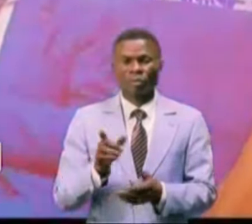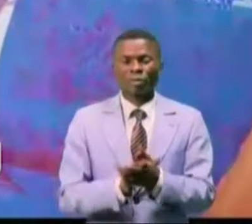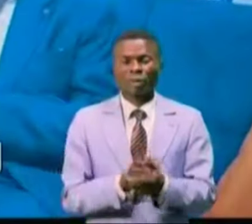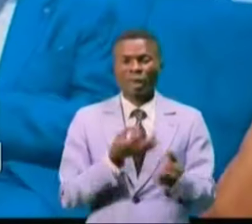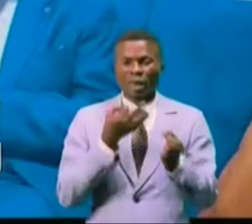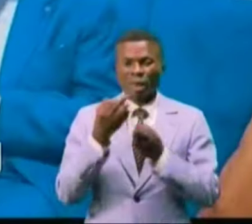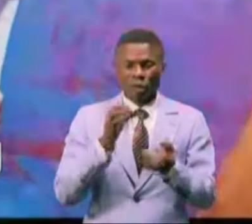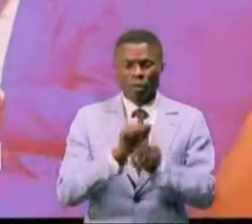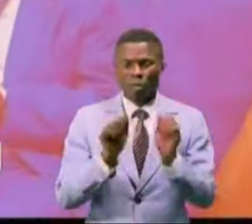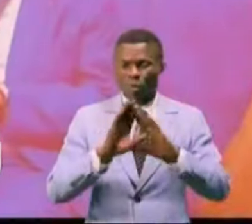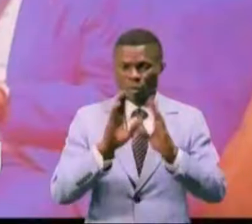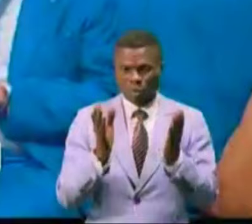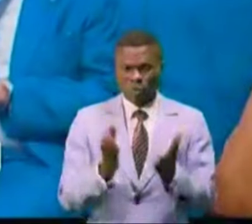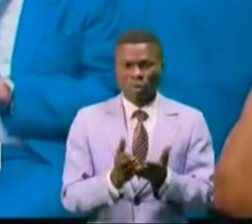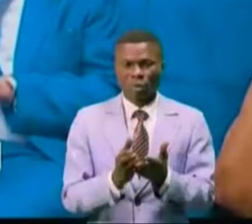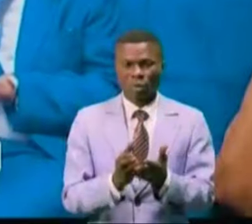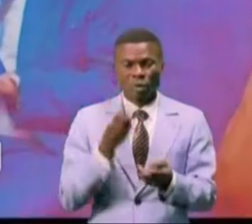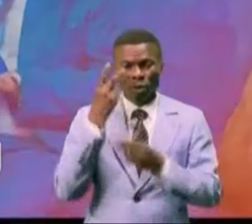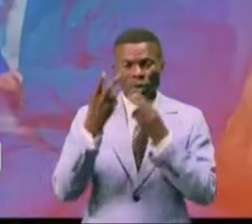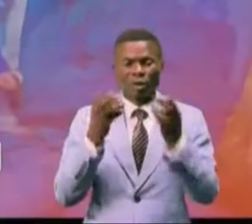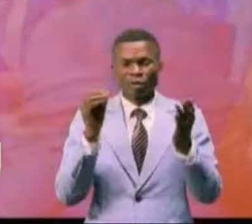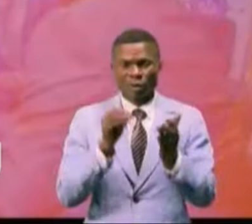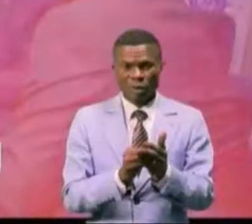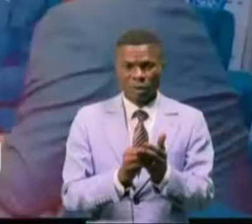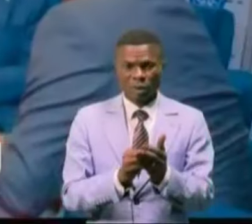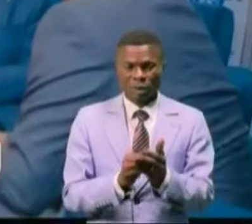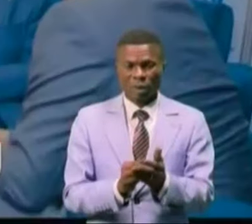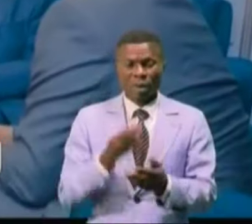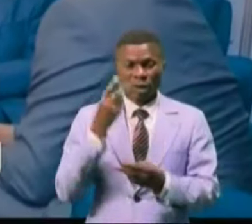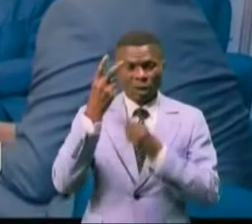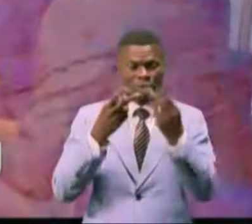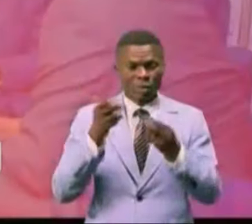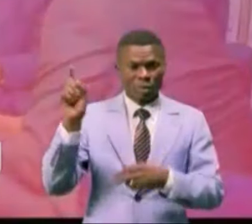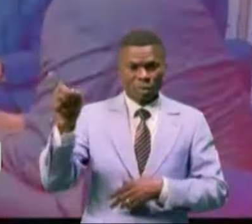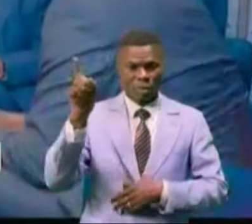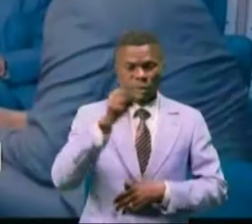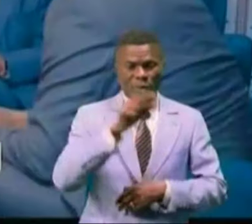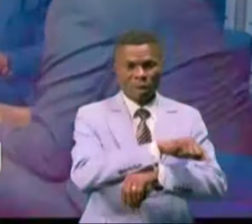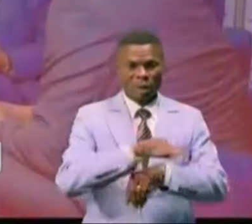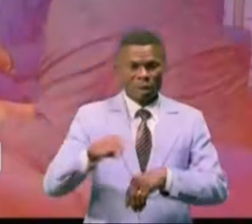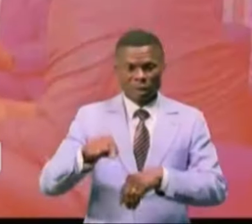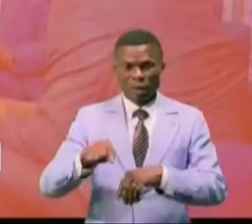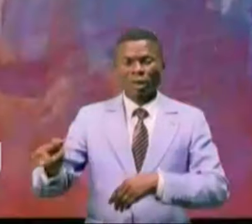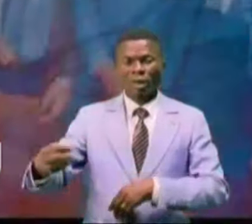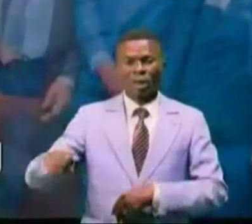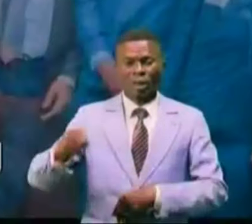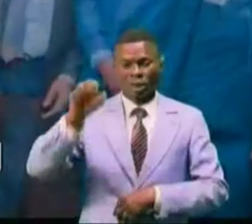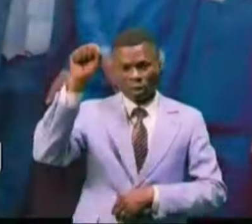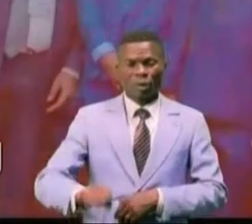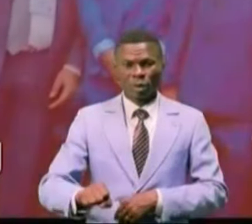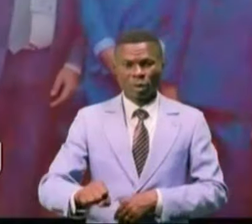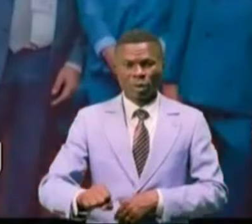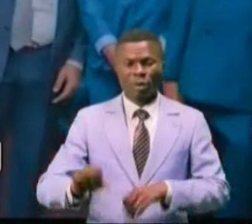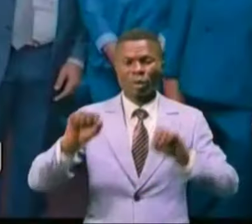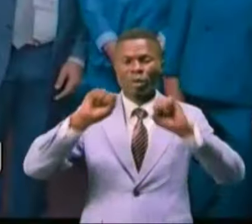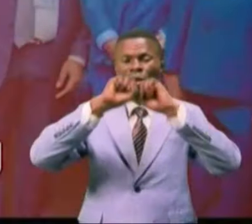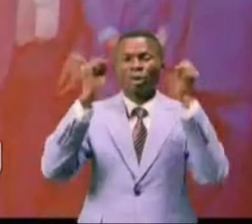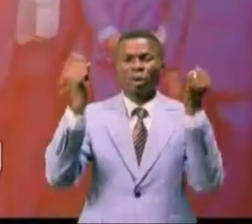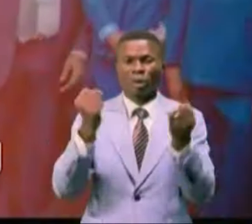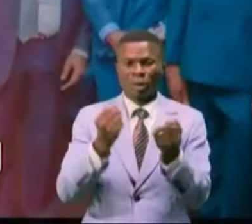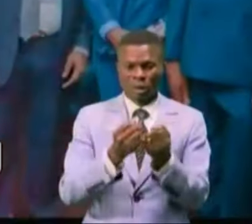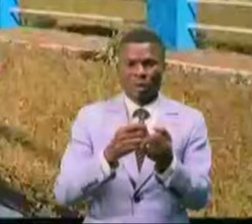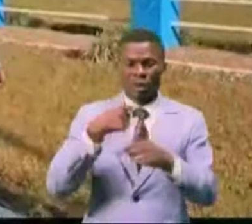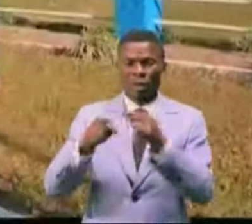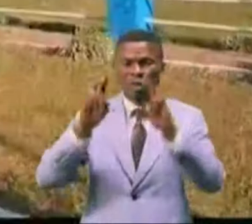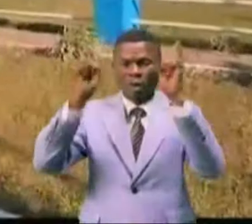de coup effectuant en même temps une itinérance dans la direction régionale sud de la société partant de